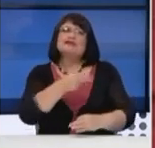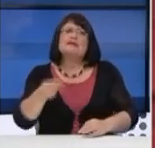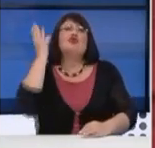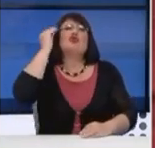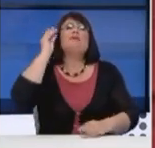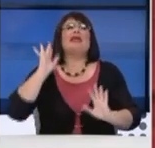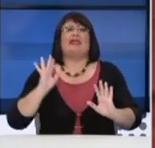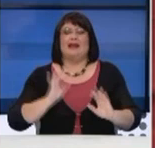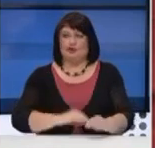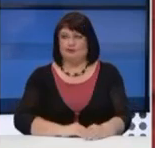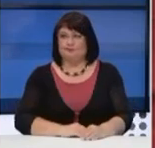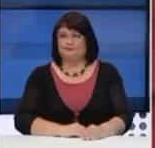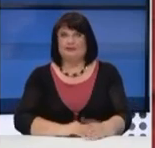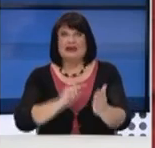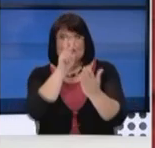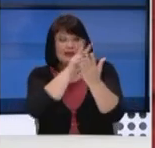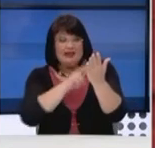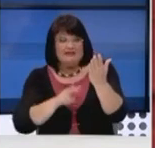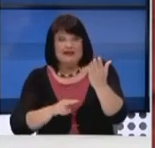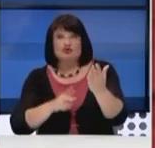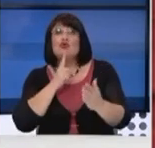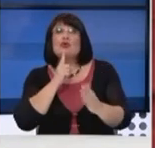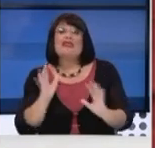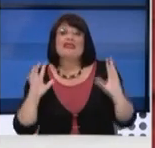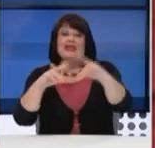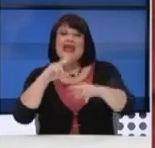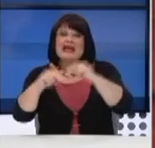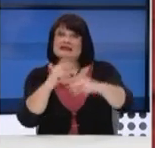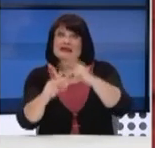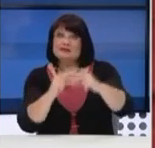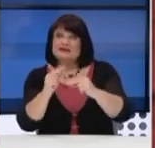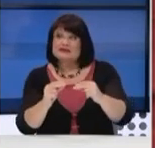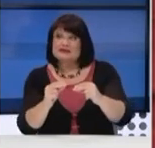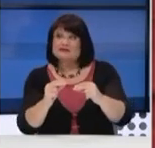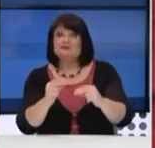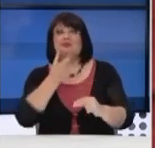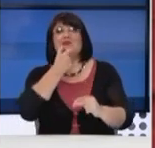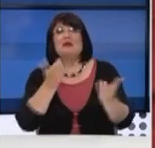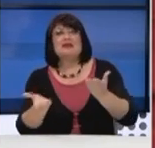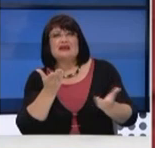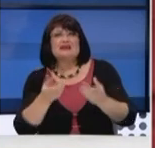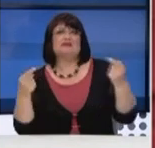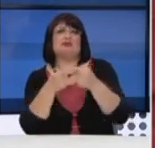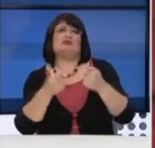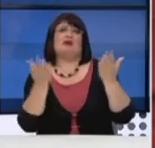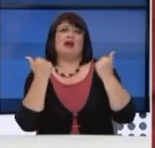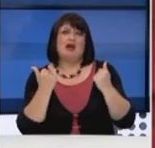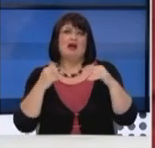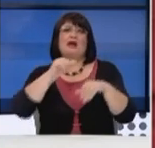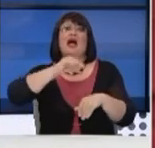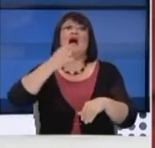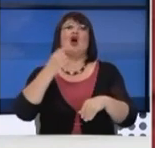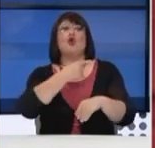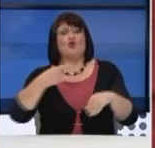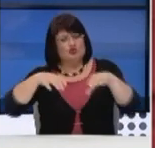μου και μπορεί να ανατρέξετε και στα πρακτικά. Μια τέτοια διάσκεψη αποκλείει τους επιδιαιτητές, ελαχιστοποιεί τις εντάσεις, επιτρέπει τη διαχωρισμό ΑΟΣ